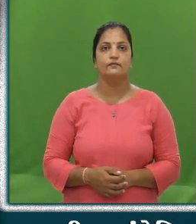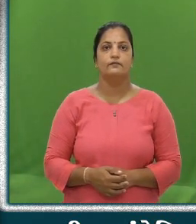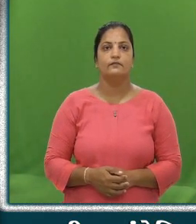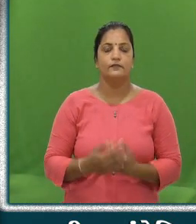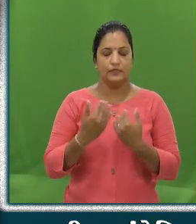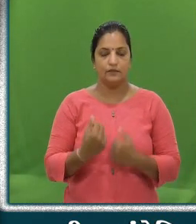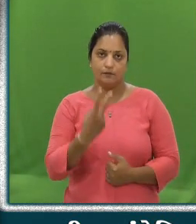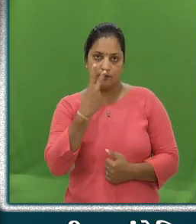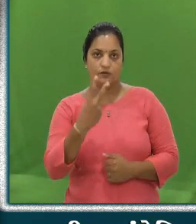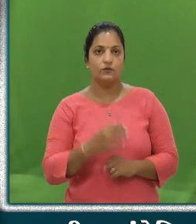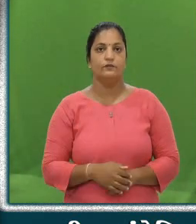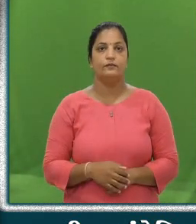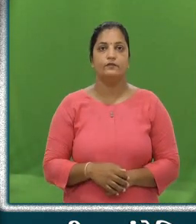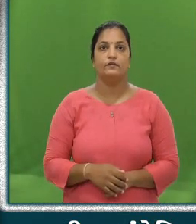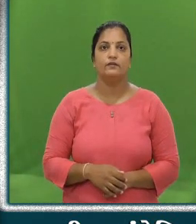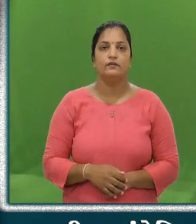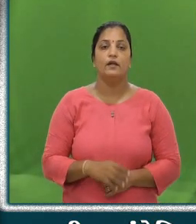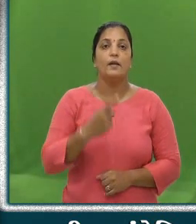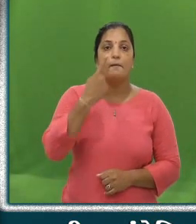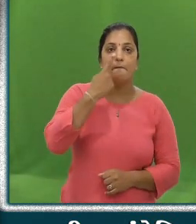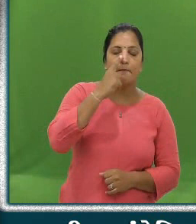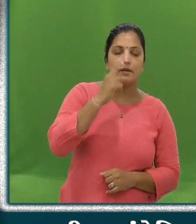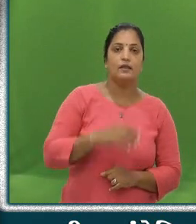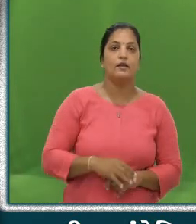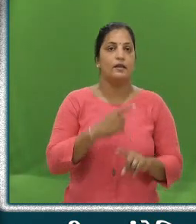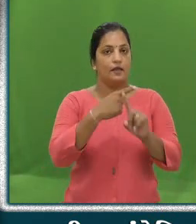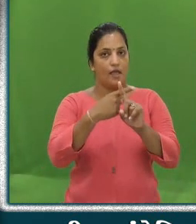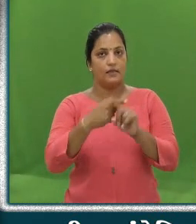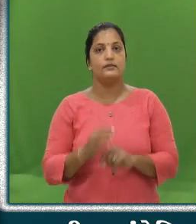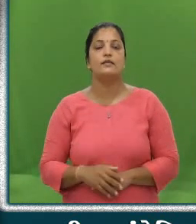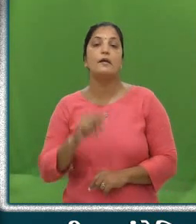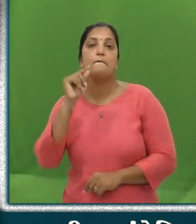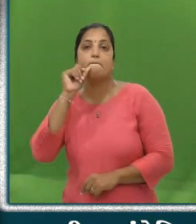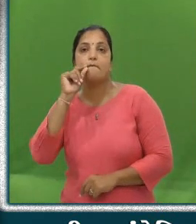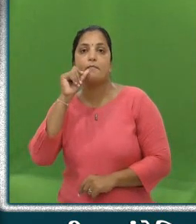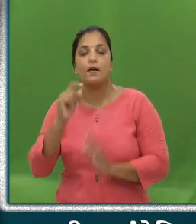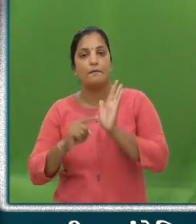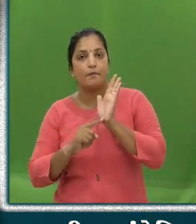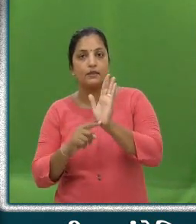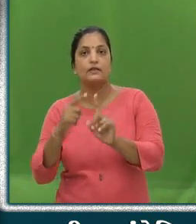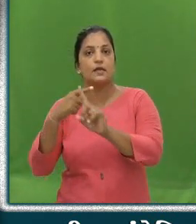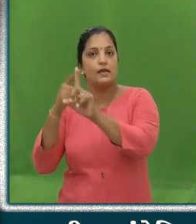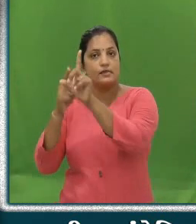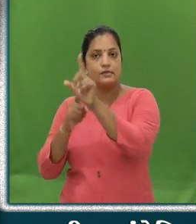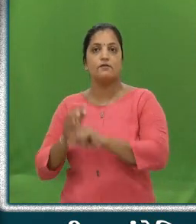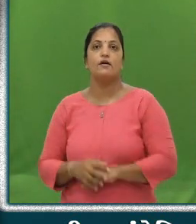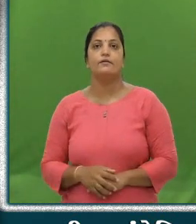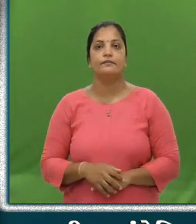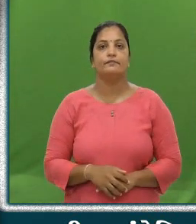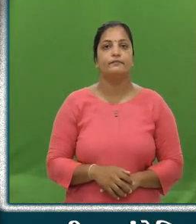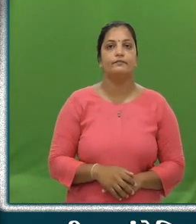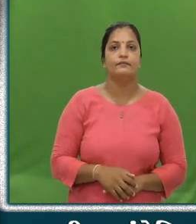અહીં તમે જોઈ શકો છો કે અહીં માતા દર્શાવેલ છે અને અહીં પિતા દર્શાવેલ છે